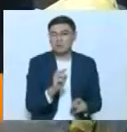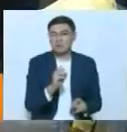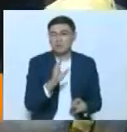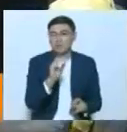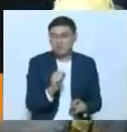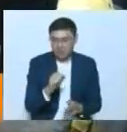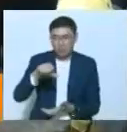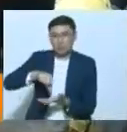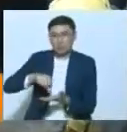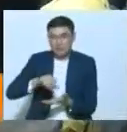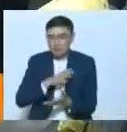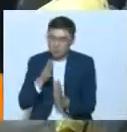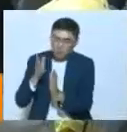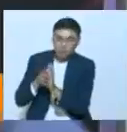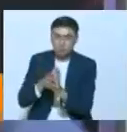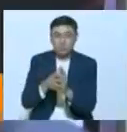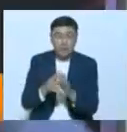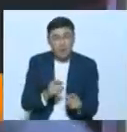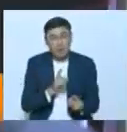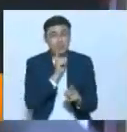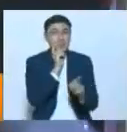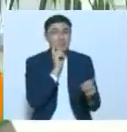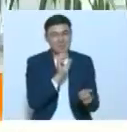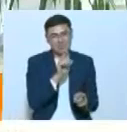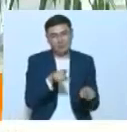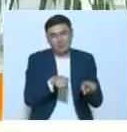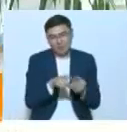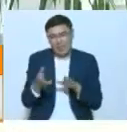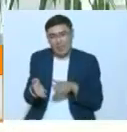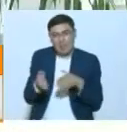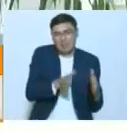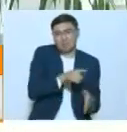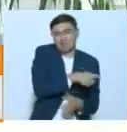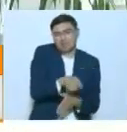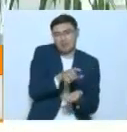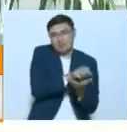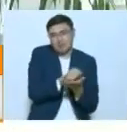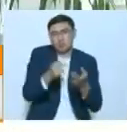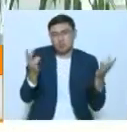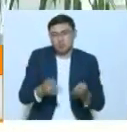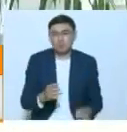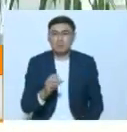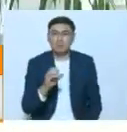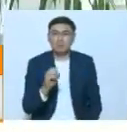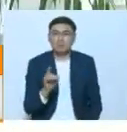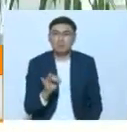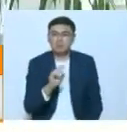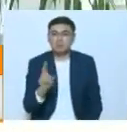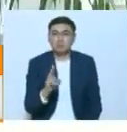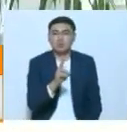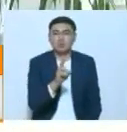болашақта Серікболдану жұмыстарымен жастар айналысса дейді. Серікбол Қондыбай ол дипломдық